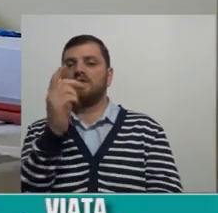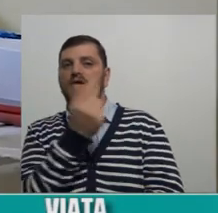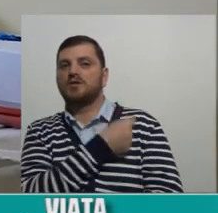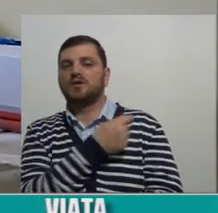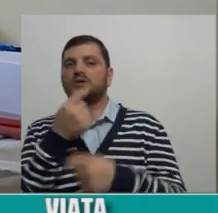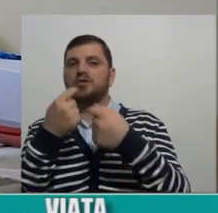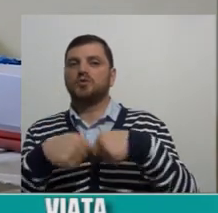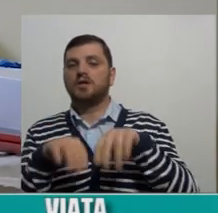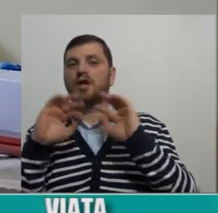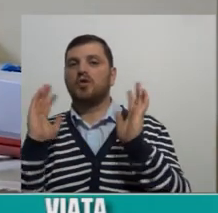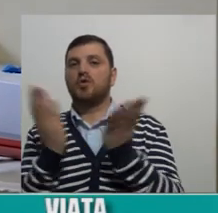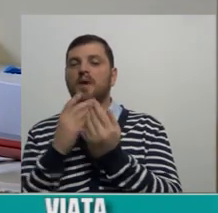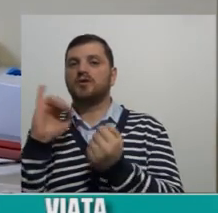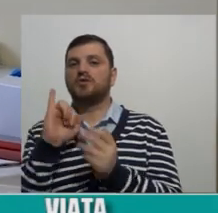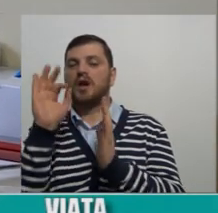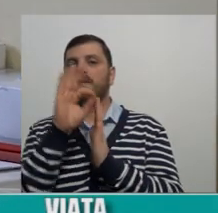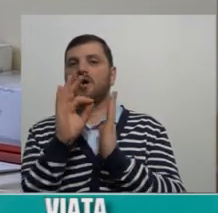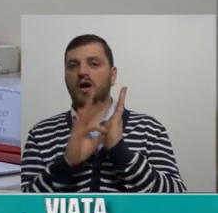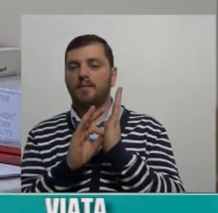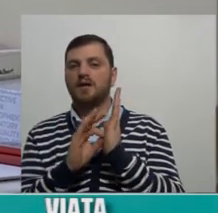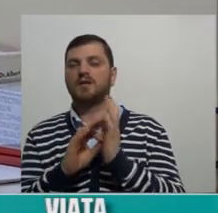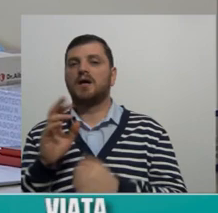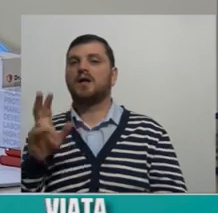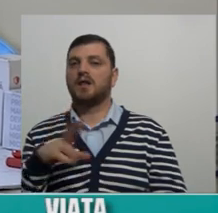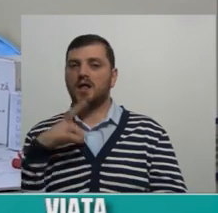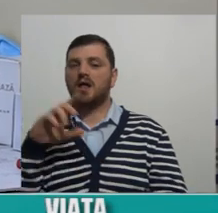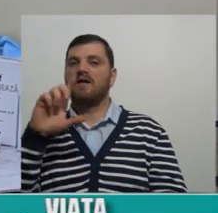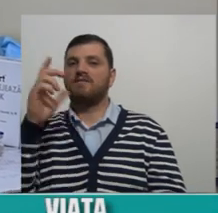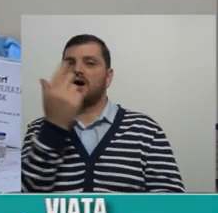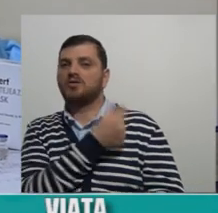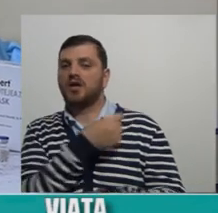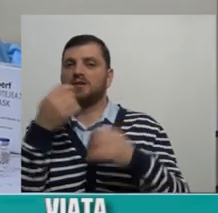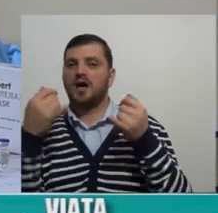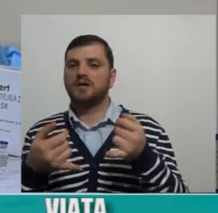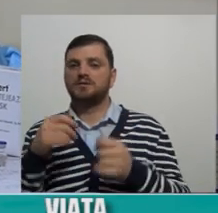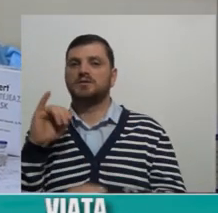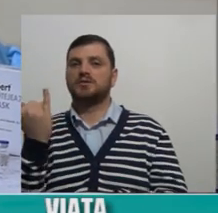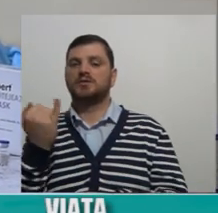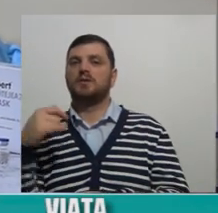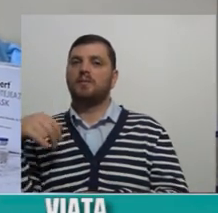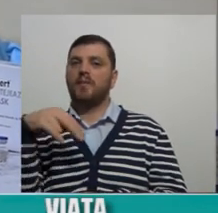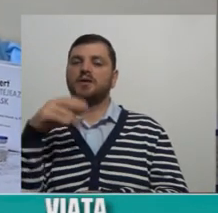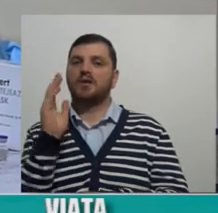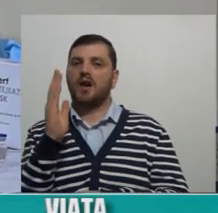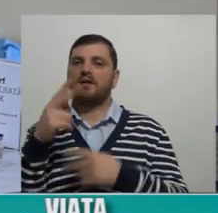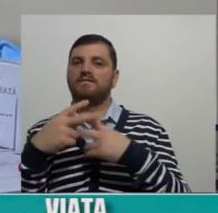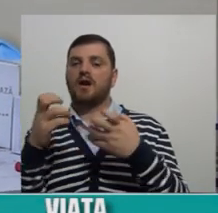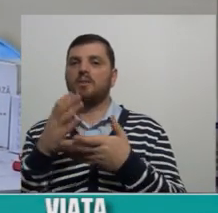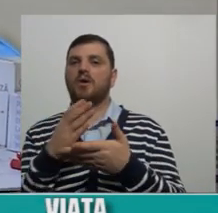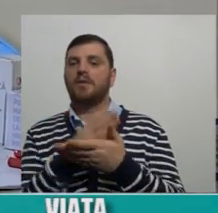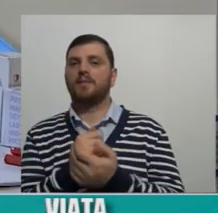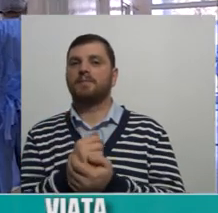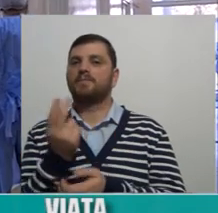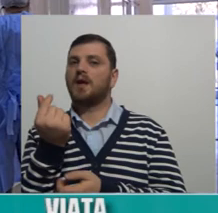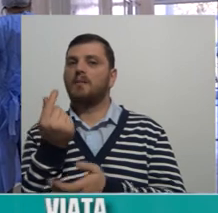făcut vaccinarea. Deci, practic, toată lumea care a fost programată s-a vaccinat astăzi și merge înainte